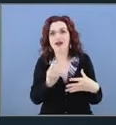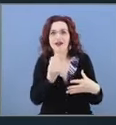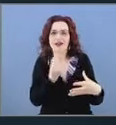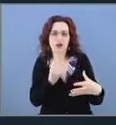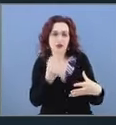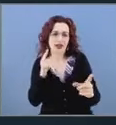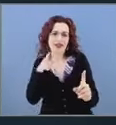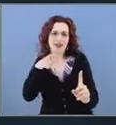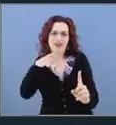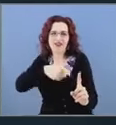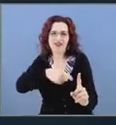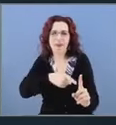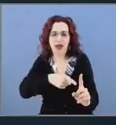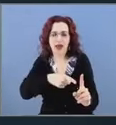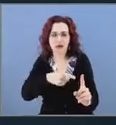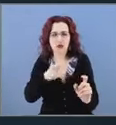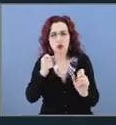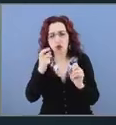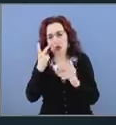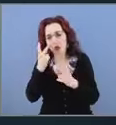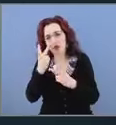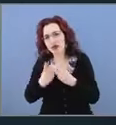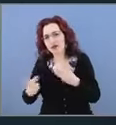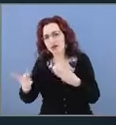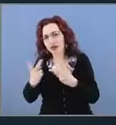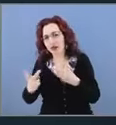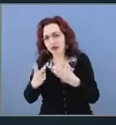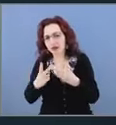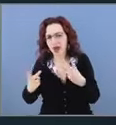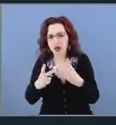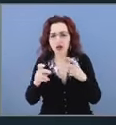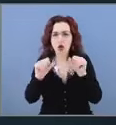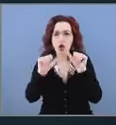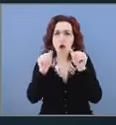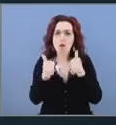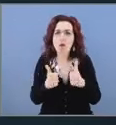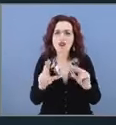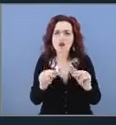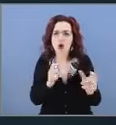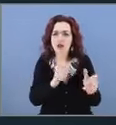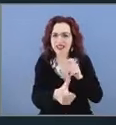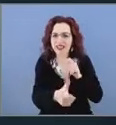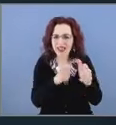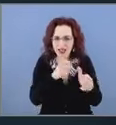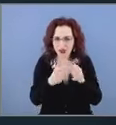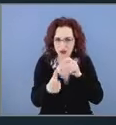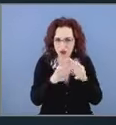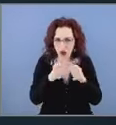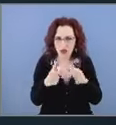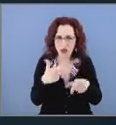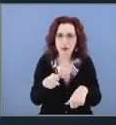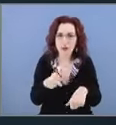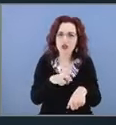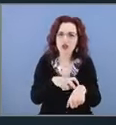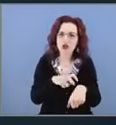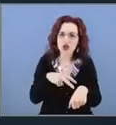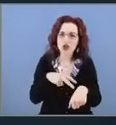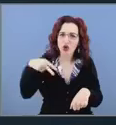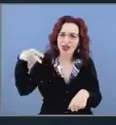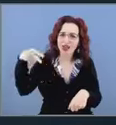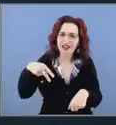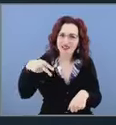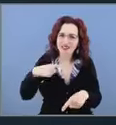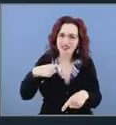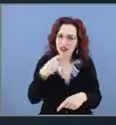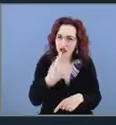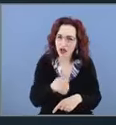nuovi di interazione, perché quello che ha detto anche dottore Nasini, questo discorso della necessità di una progettazione,